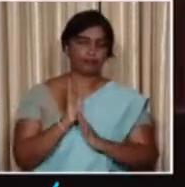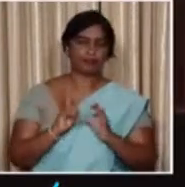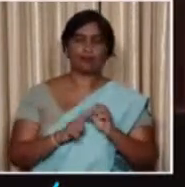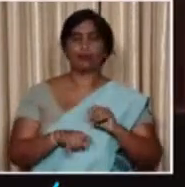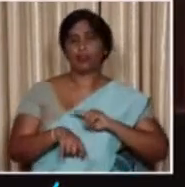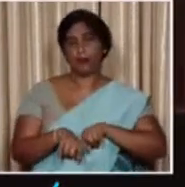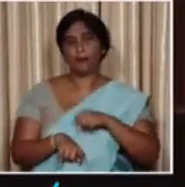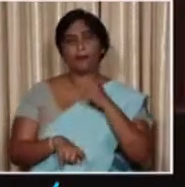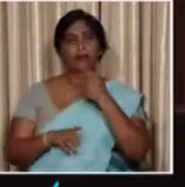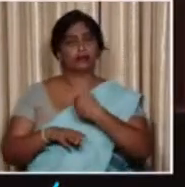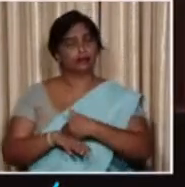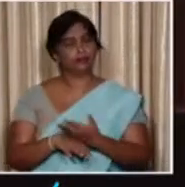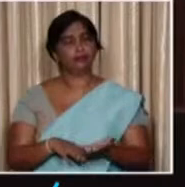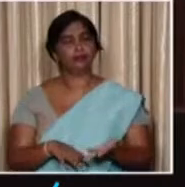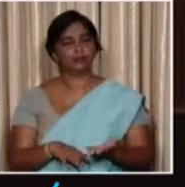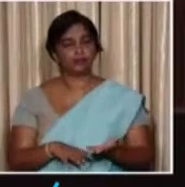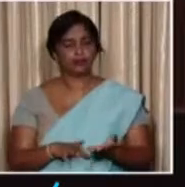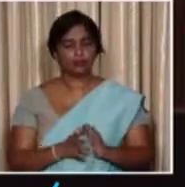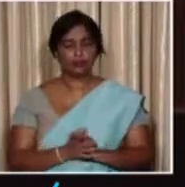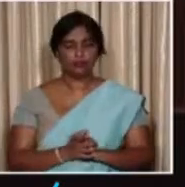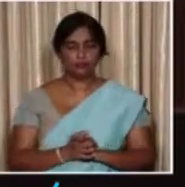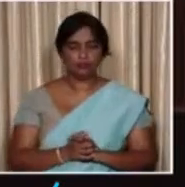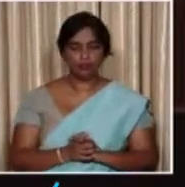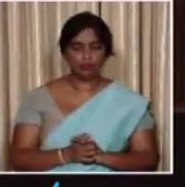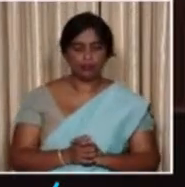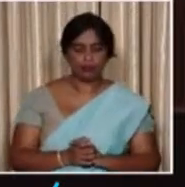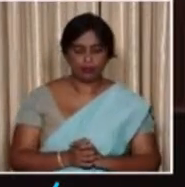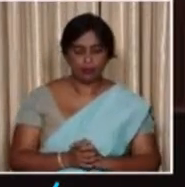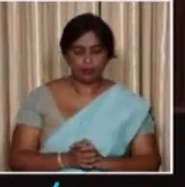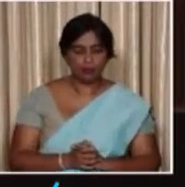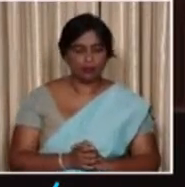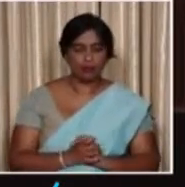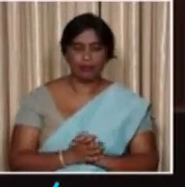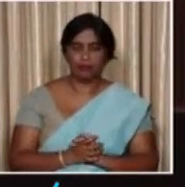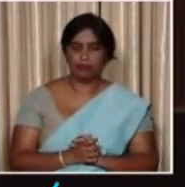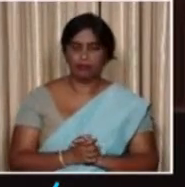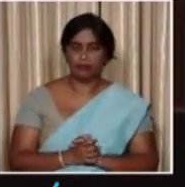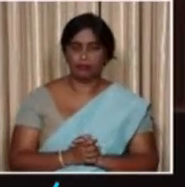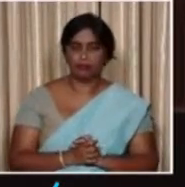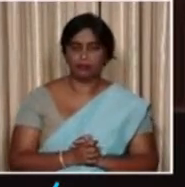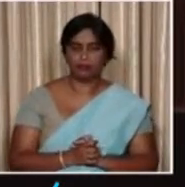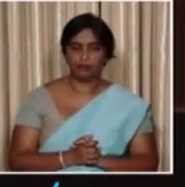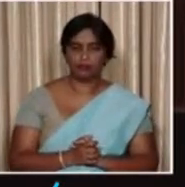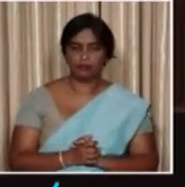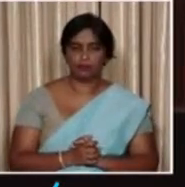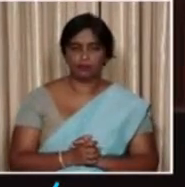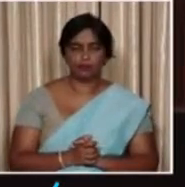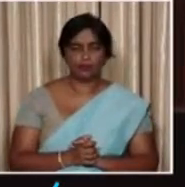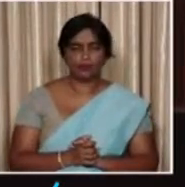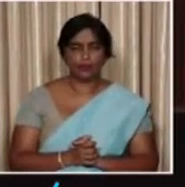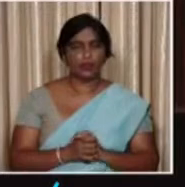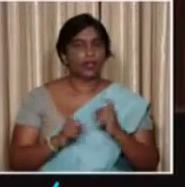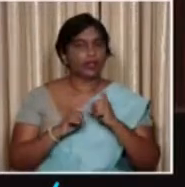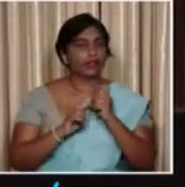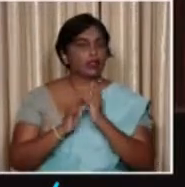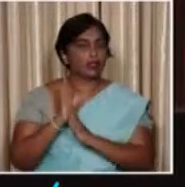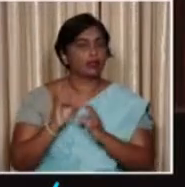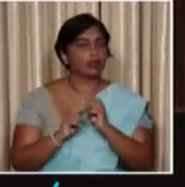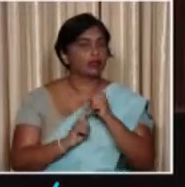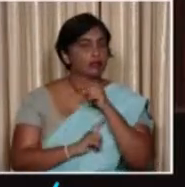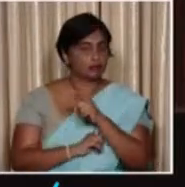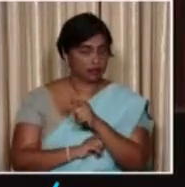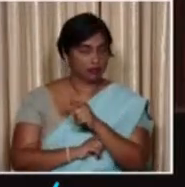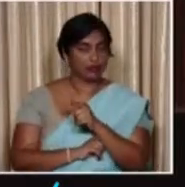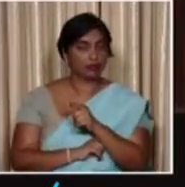පැය භාගයක් මේ කාරණේට ගියා ඔව් ඔව් ඉතින් වෙන විවාදයක් ගන්න නෑ දයාසිරි ජයසේකර